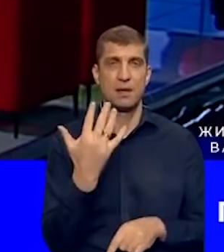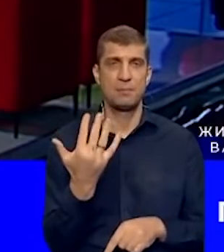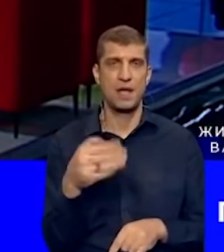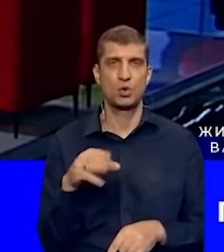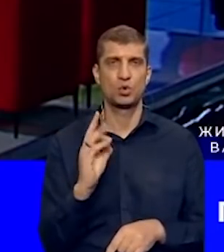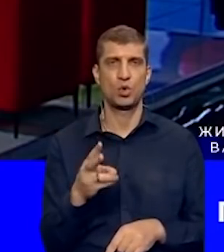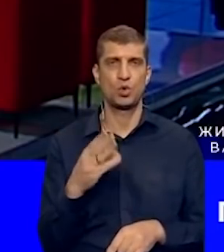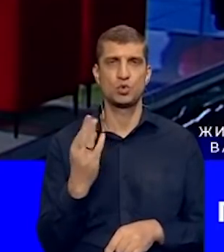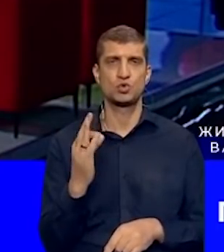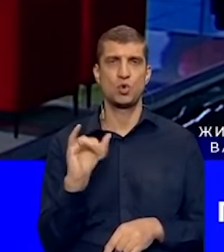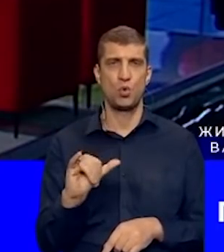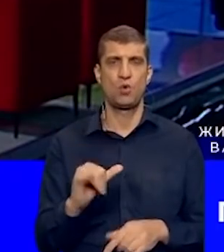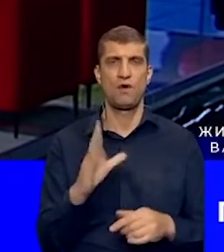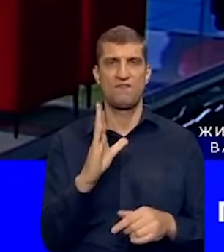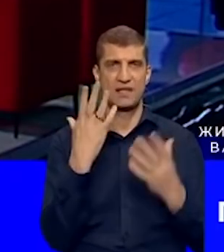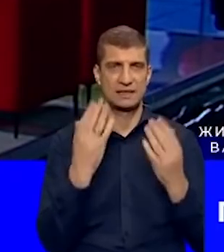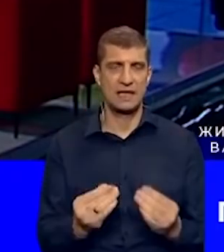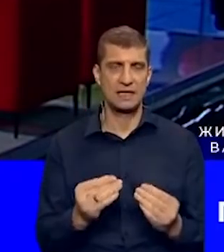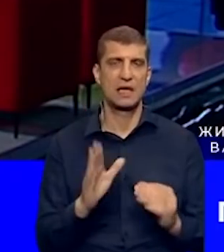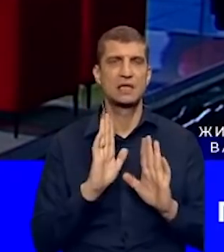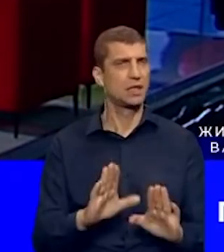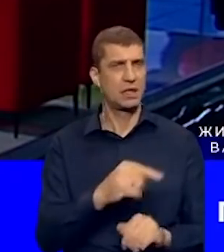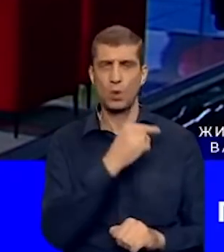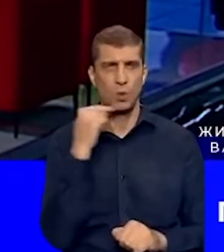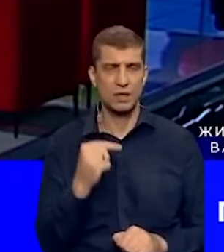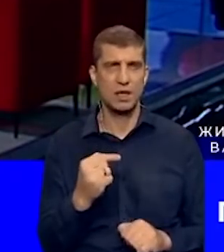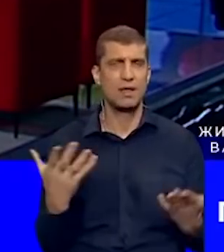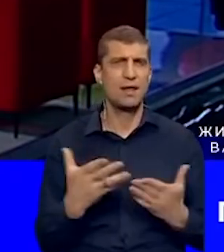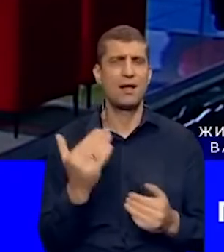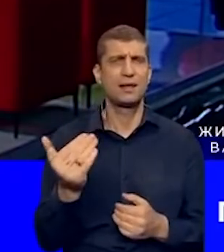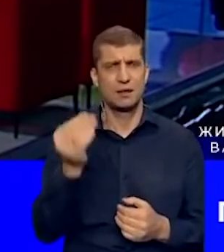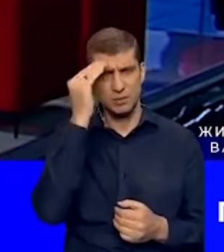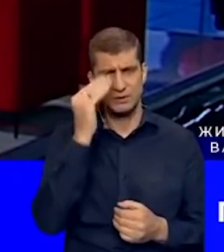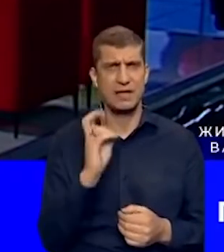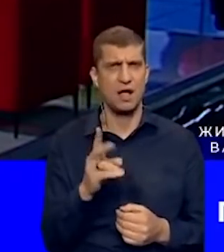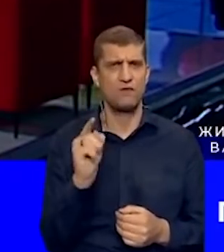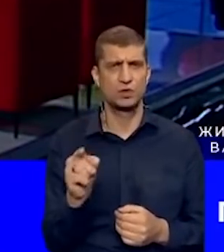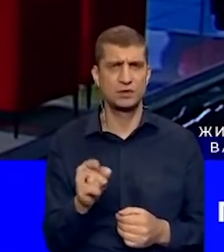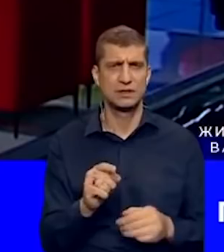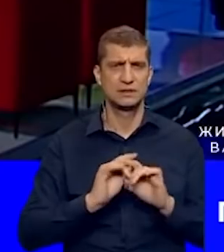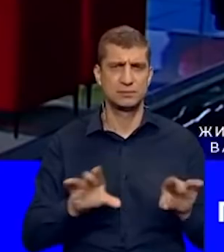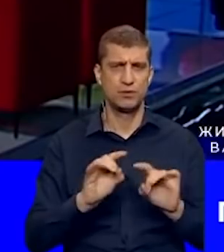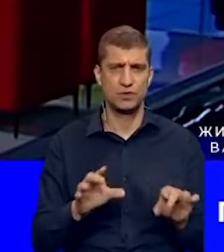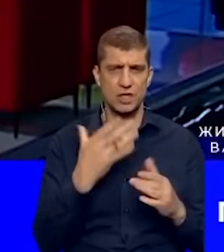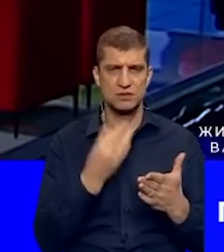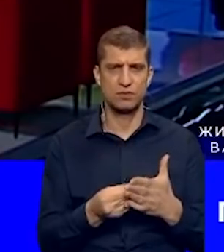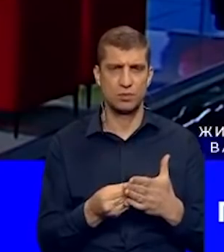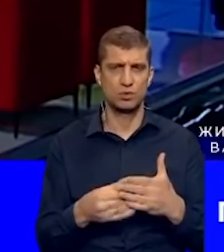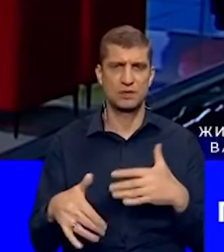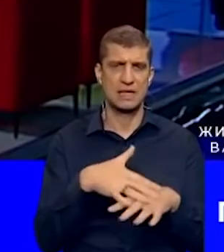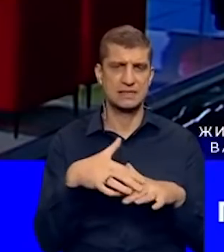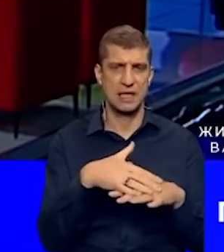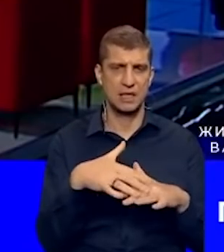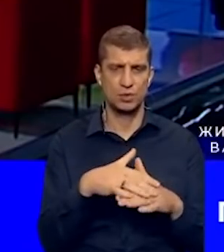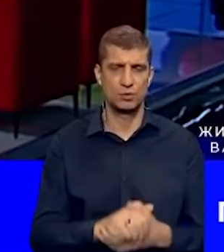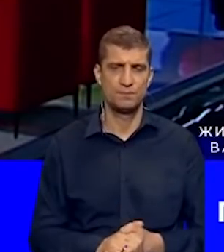в день, тільки Україна. Що там, яка їх позиція? Як вони сповіщають своєму